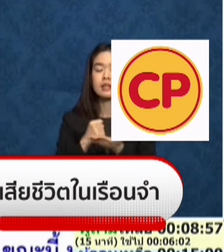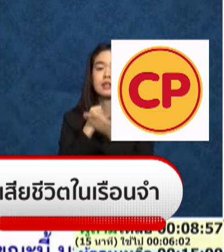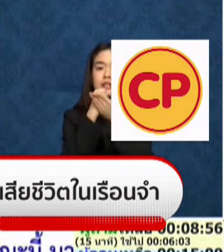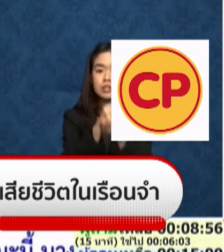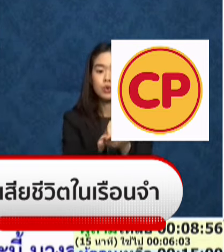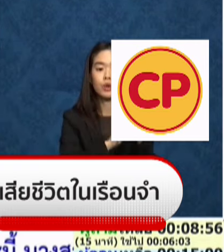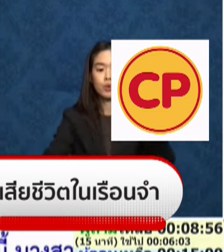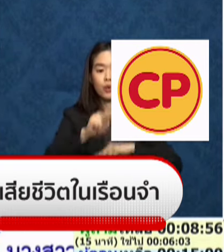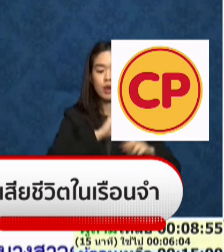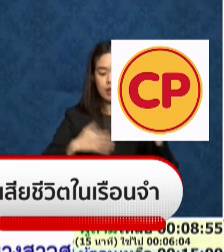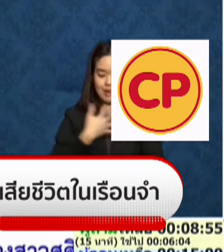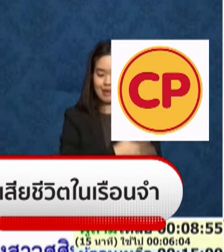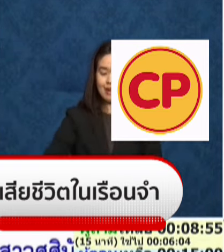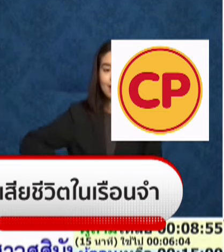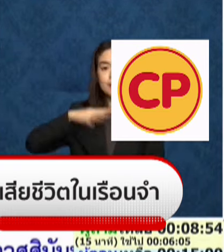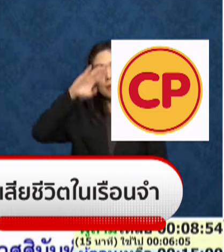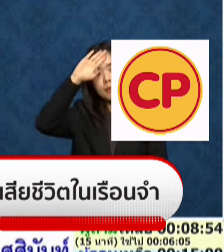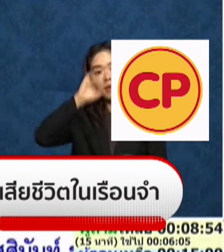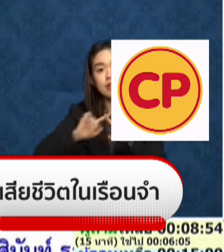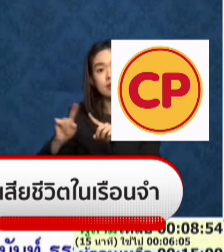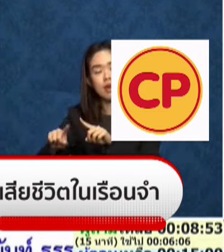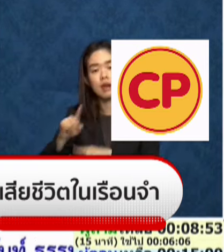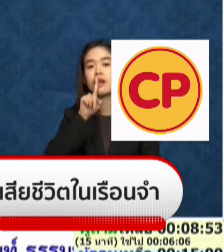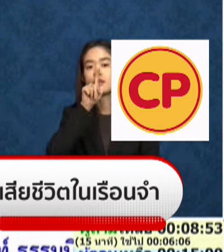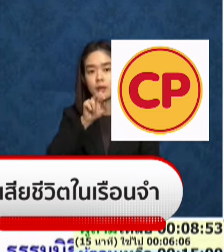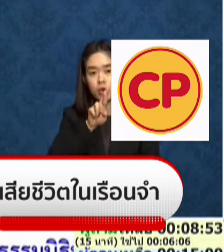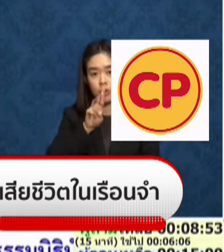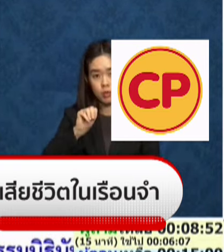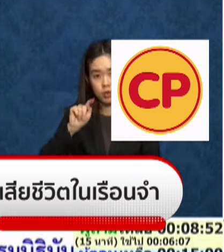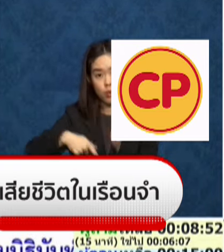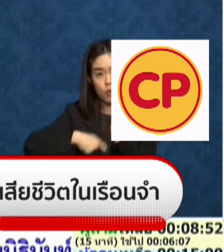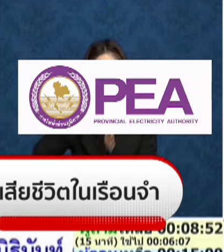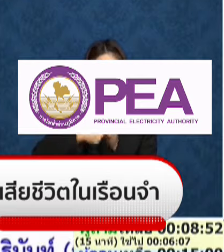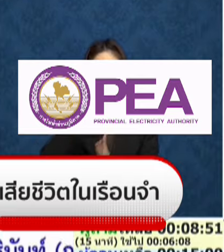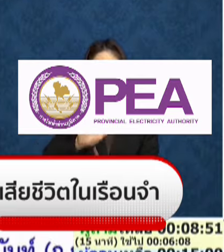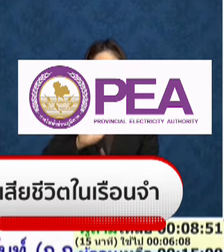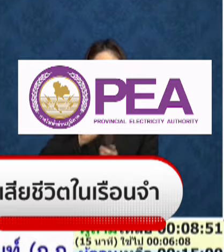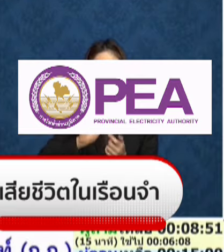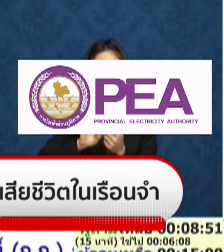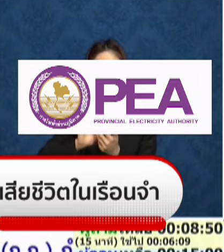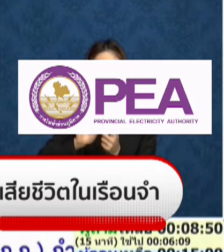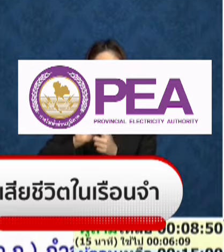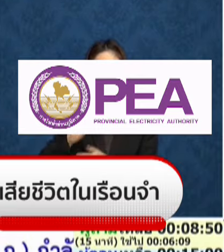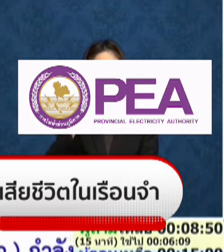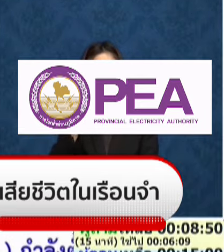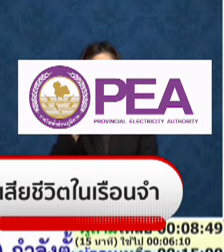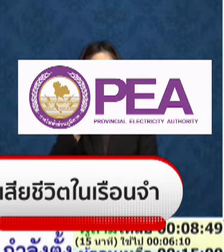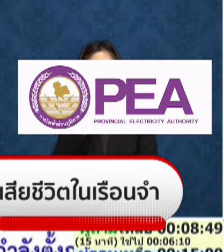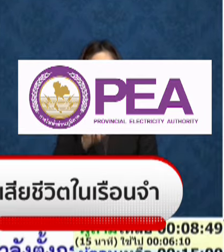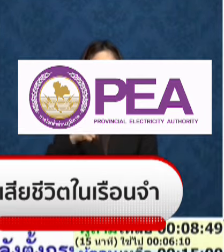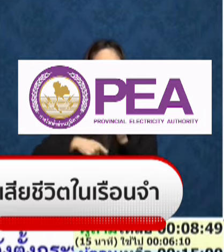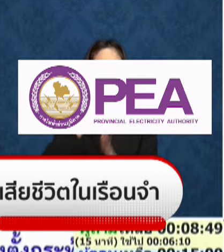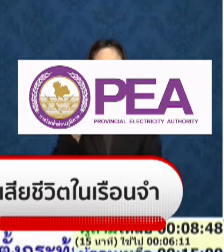ไม่และมีแนวคิดอะไรมีแนวคิดยังไงเกี่ยวกับนักโทษทางการเมืองหรือว่าผู้ต้องขังทางความคิ